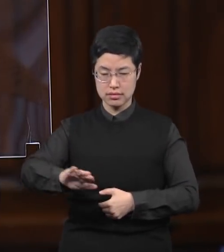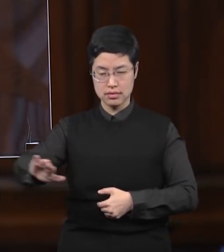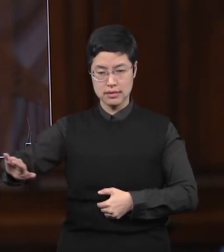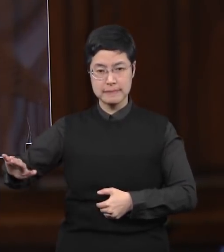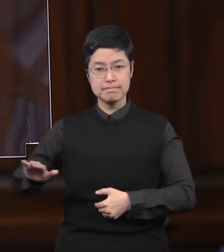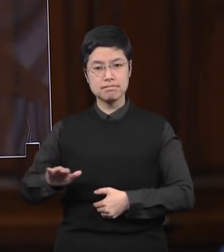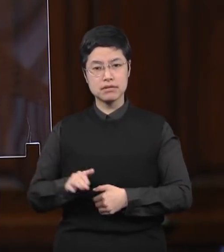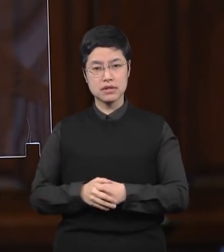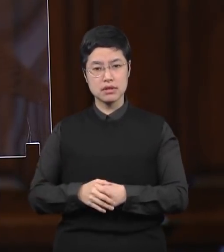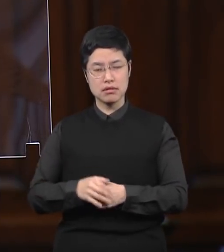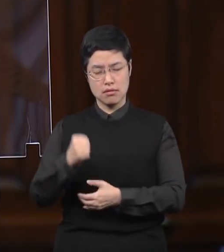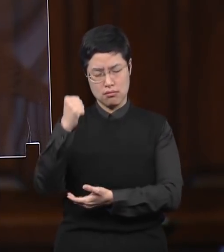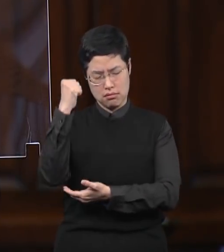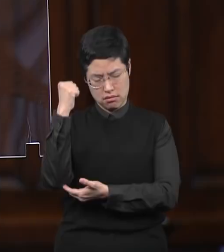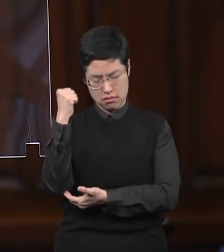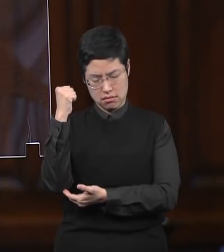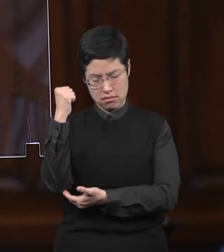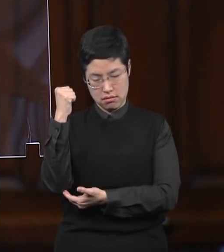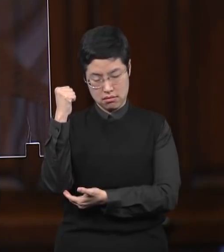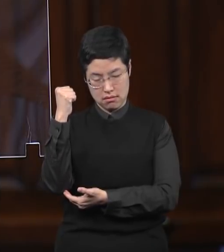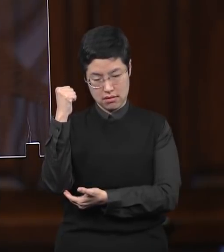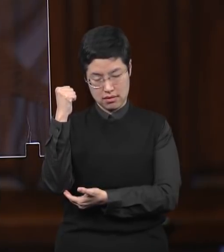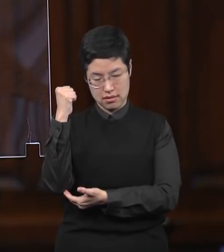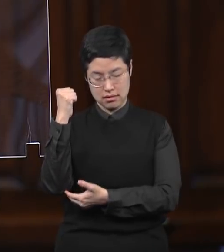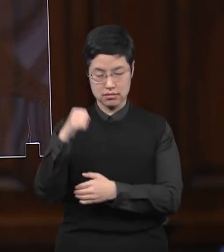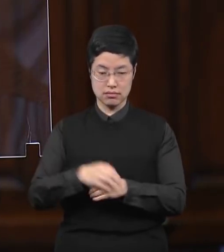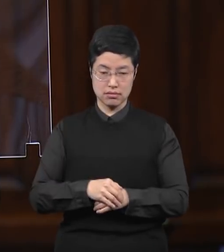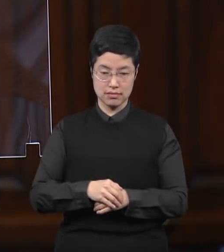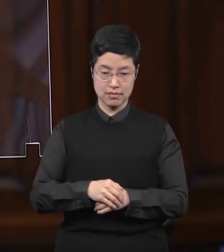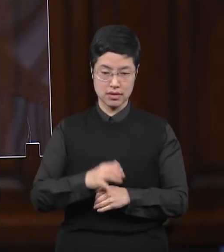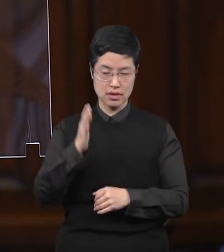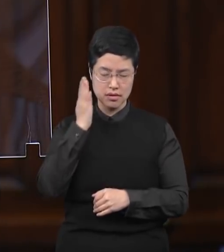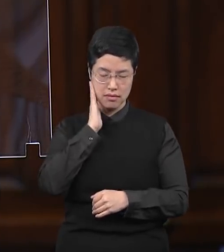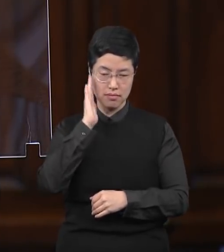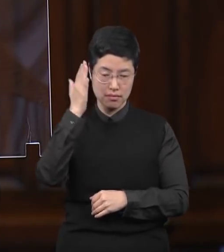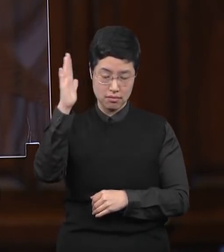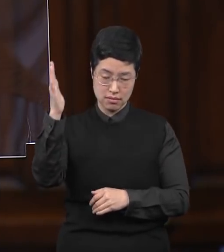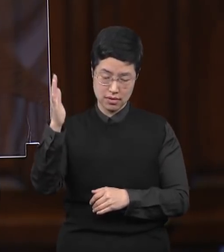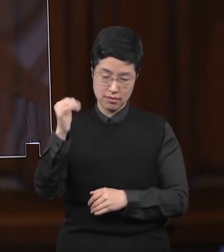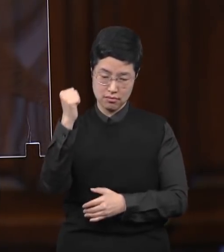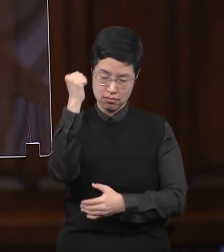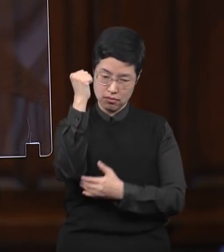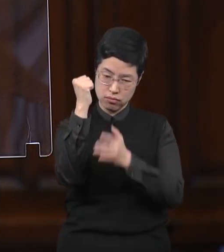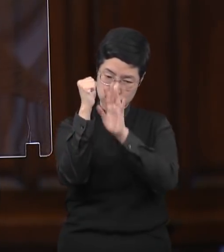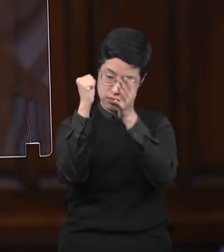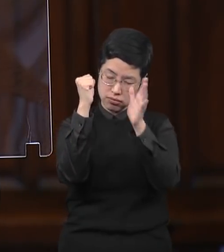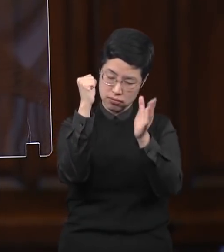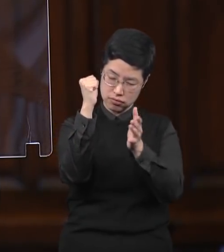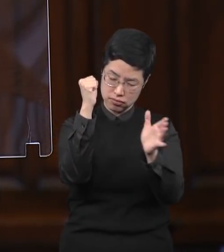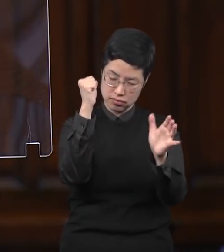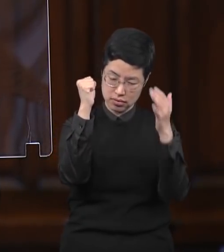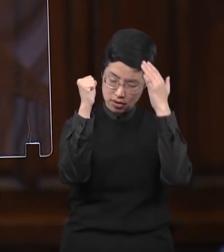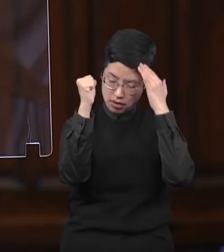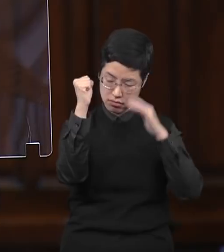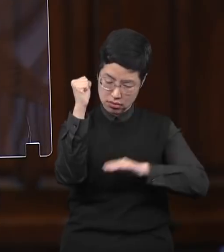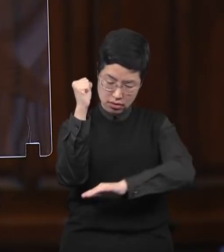든든한 버팀목과 무성한 잎이 달린 큰 나무 그늘을